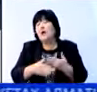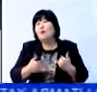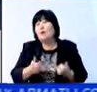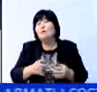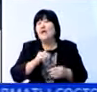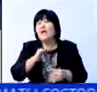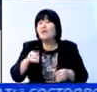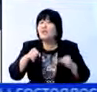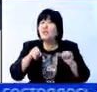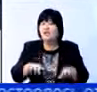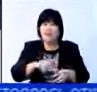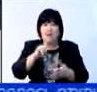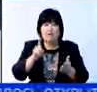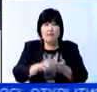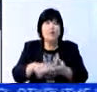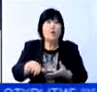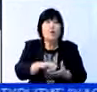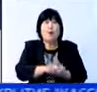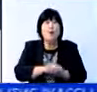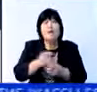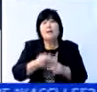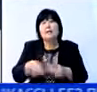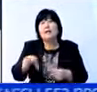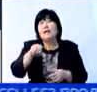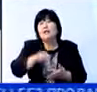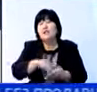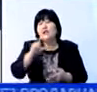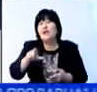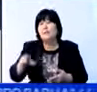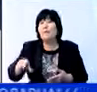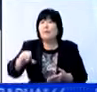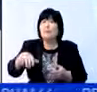поиске эффективных решений вопросов общества. Для этого все члены партии